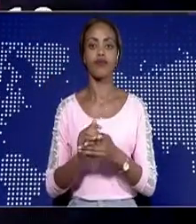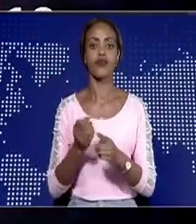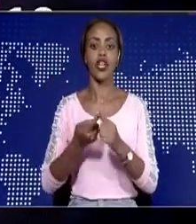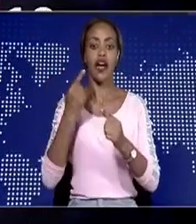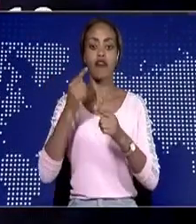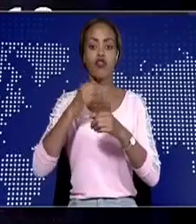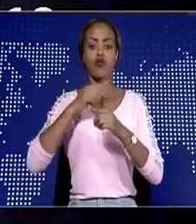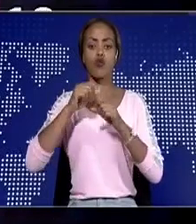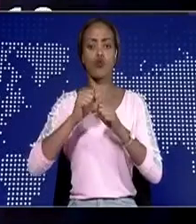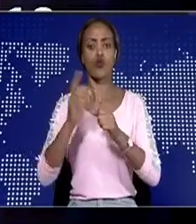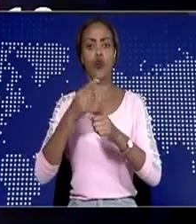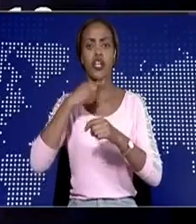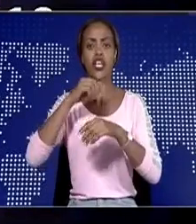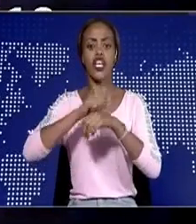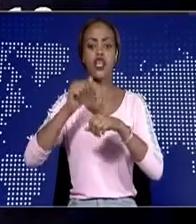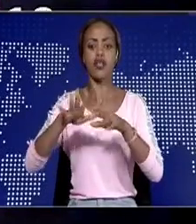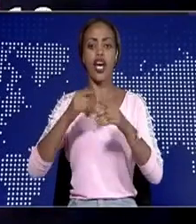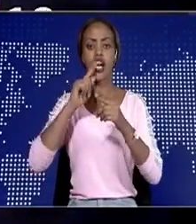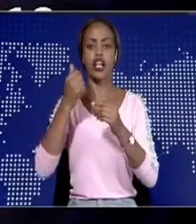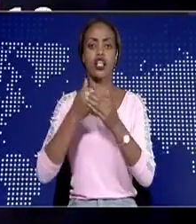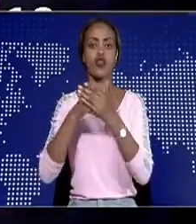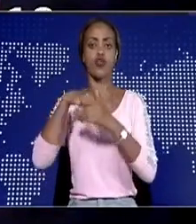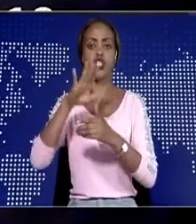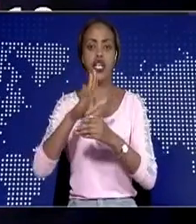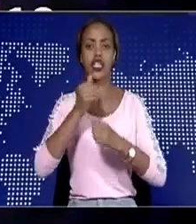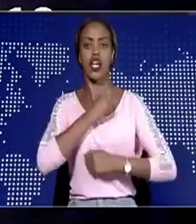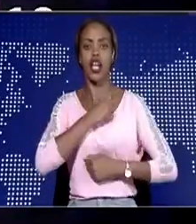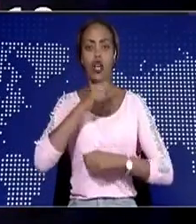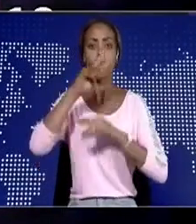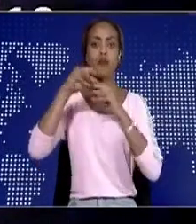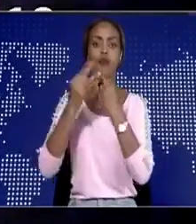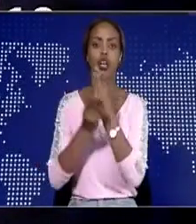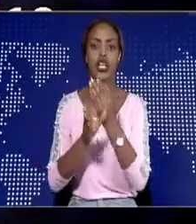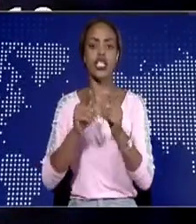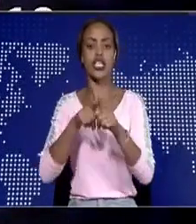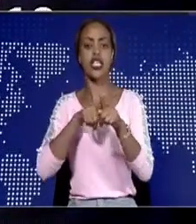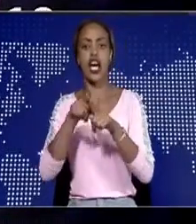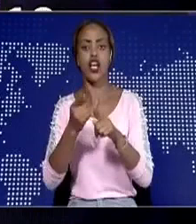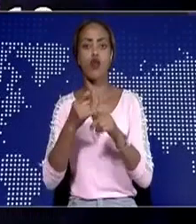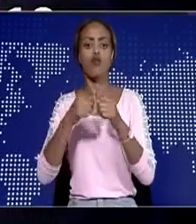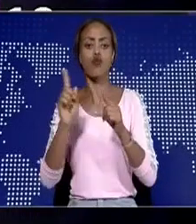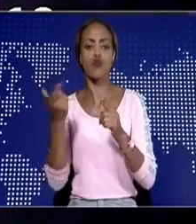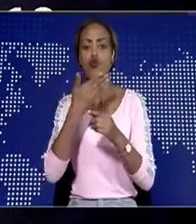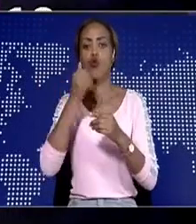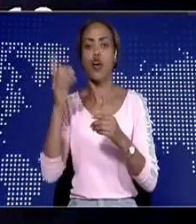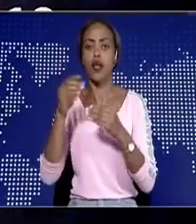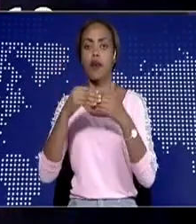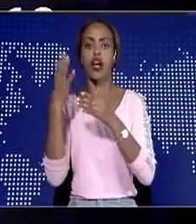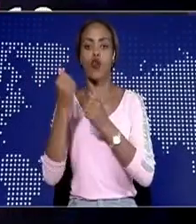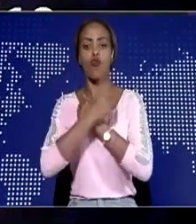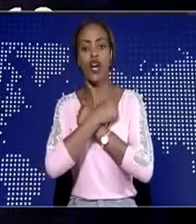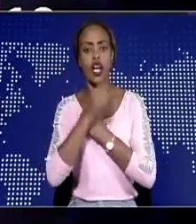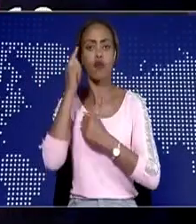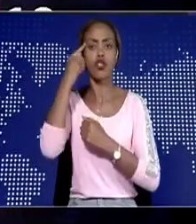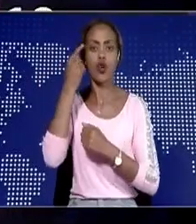ካብቲ ጽኑዕ ምንዓር ዝወፀ ህዝቢ ትግራይ ተጋዳላይ መለስ ብመድረኽ ዝበልሐ ብኩነታት ዝተሰሓለ ብሉፅ ወያነ ይመራሕ ነይሩ። ፈቃርን